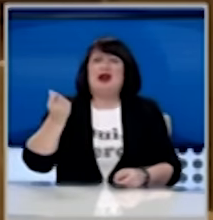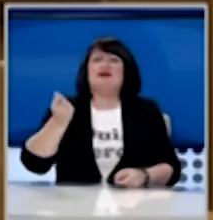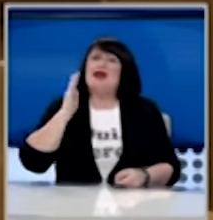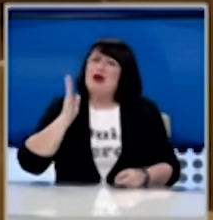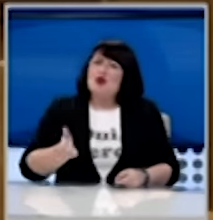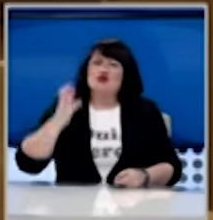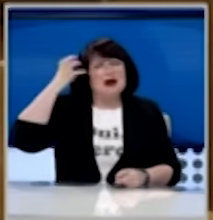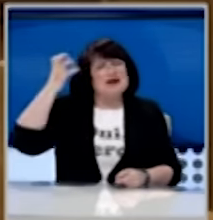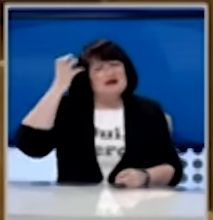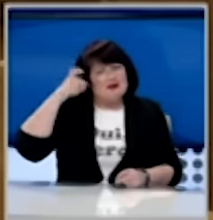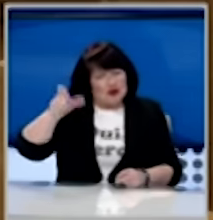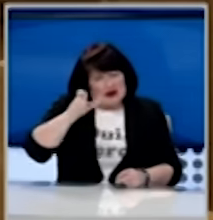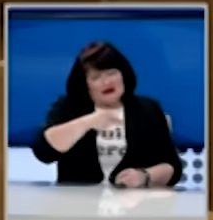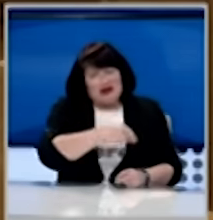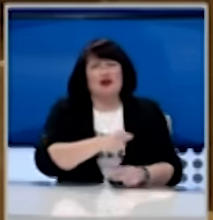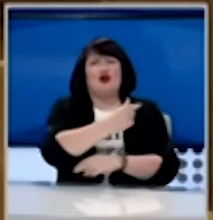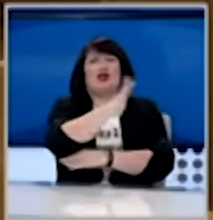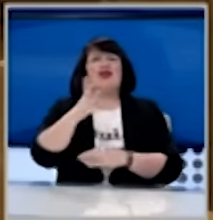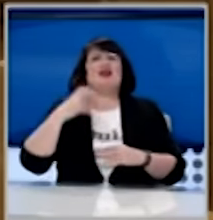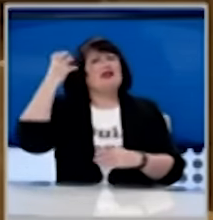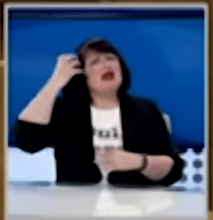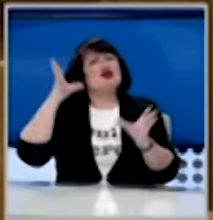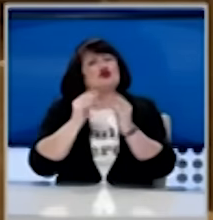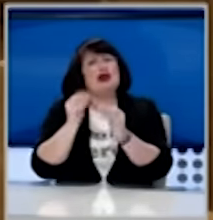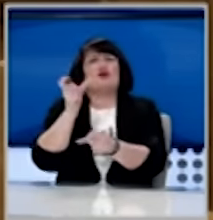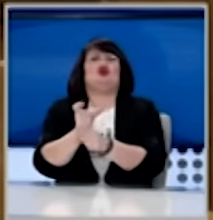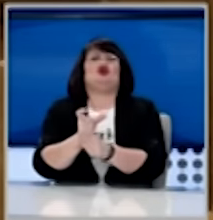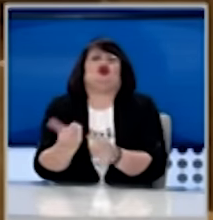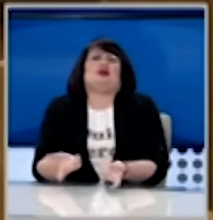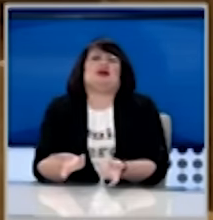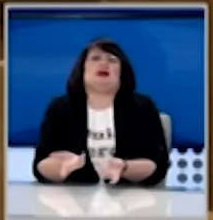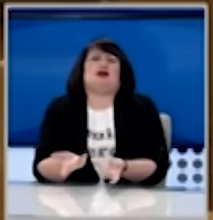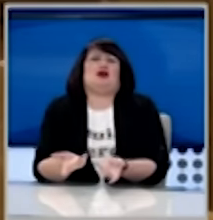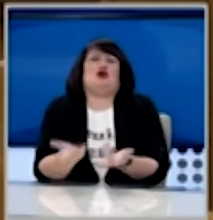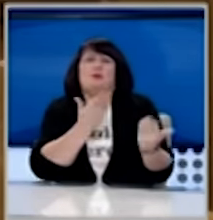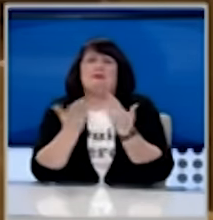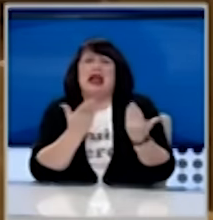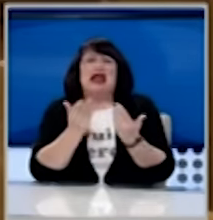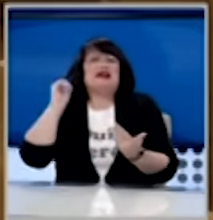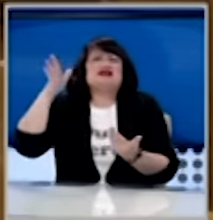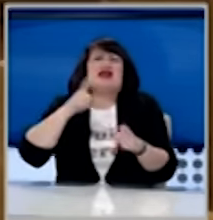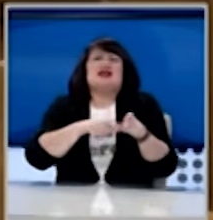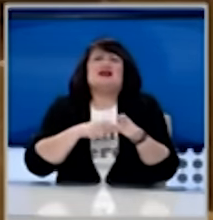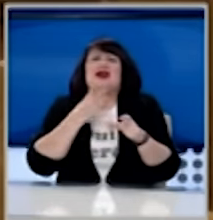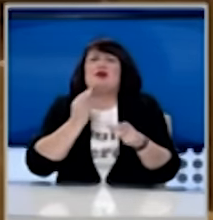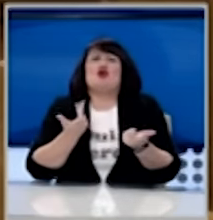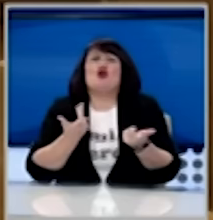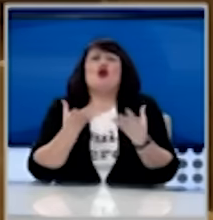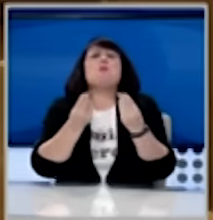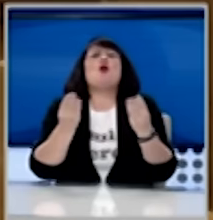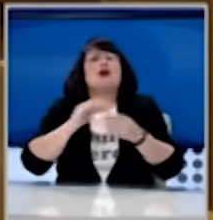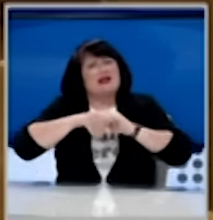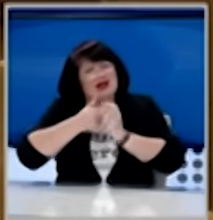γίνονται από τους επιστήμονες δασολόγους των δασαρχείων είναι αλήθεια πως πολλοί μνηστήρες